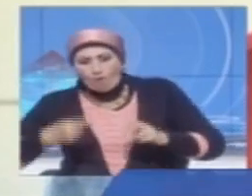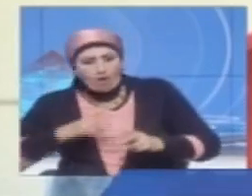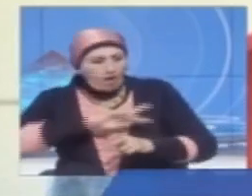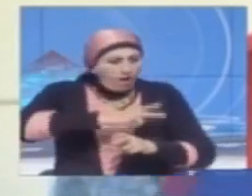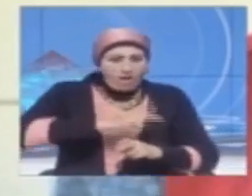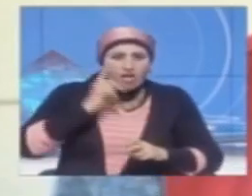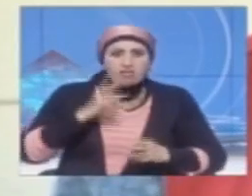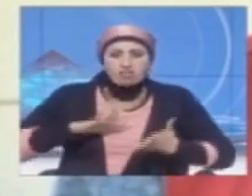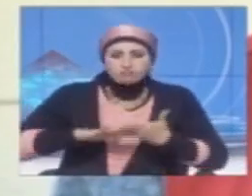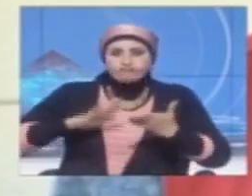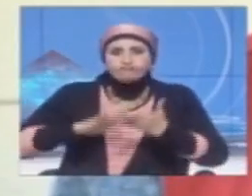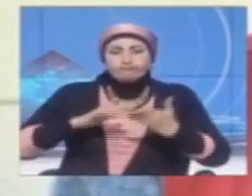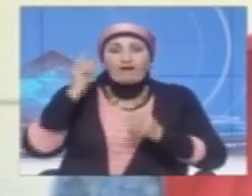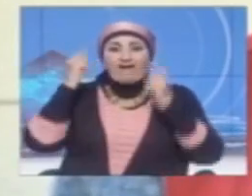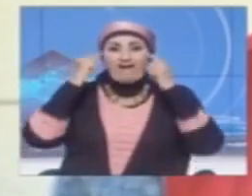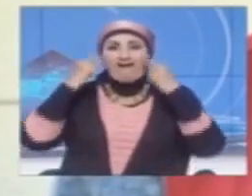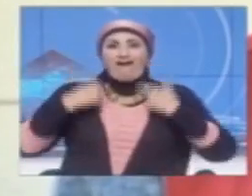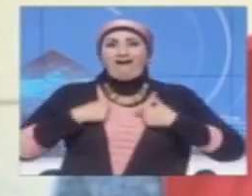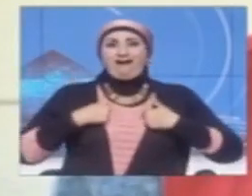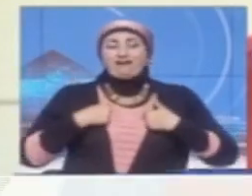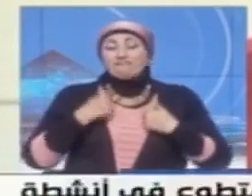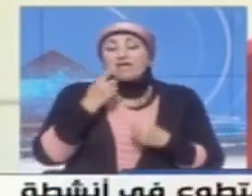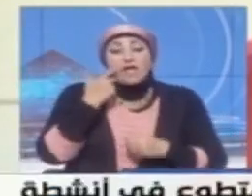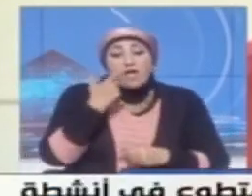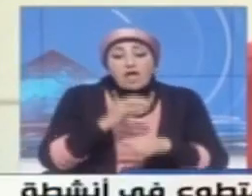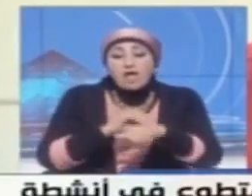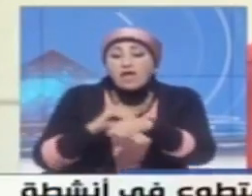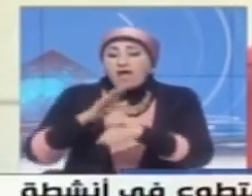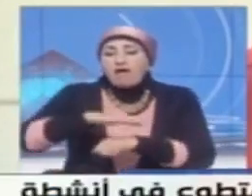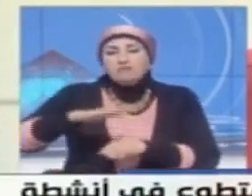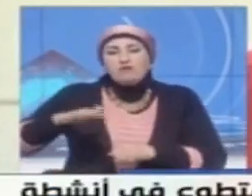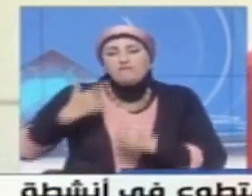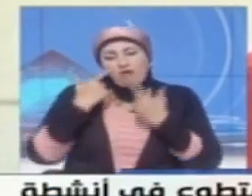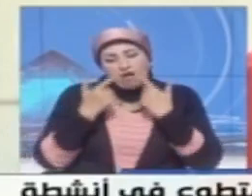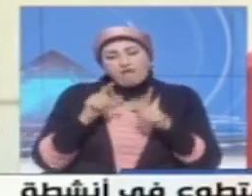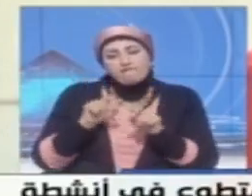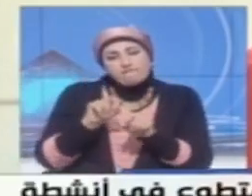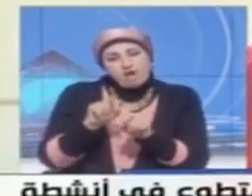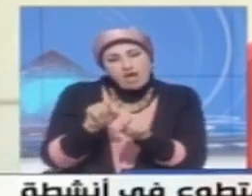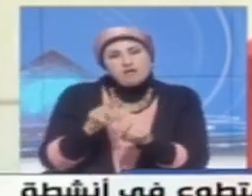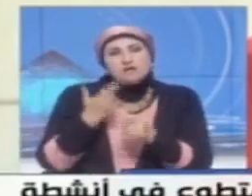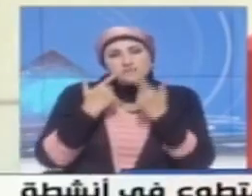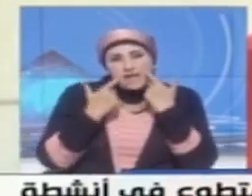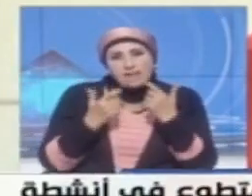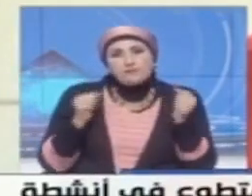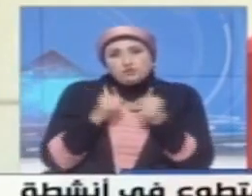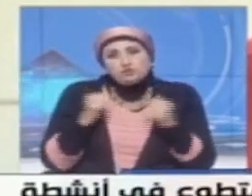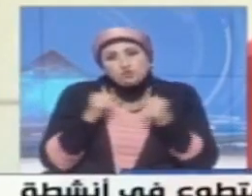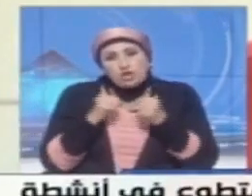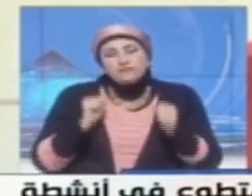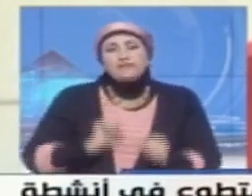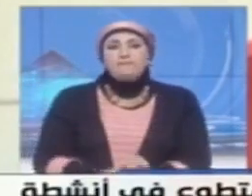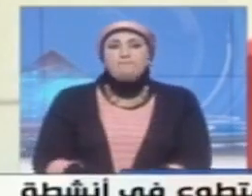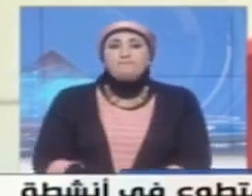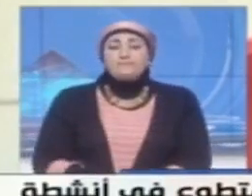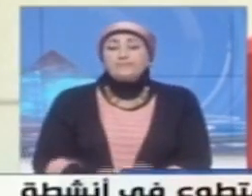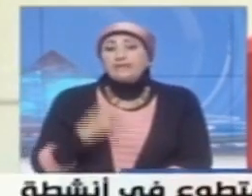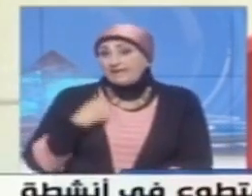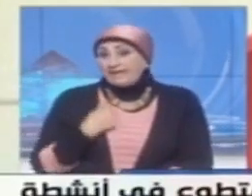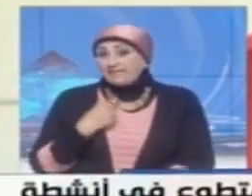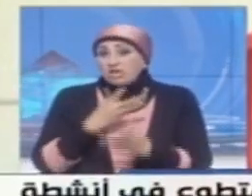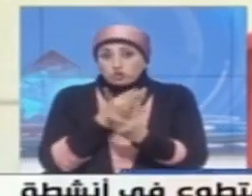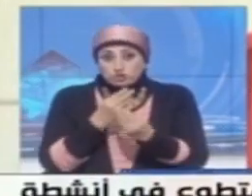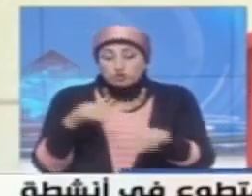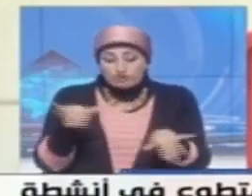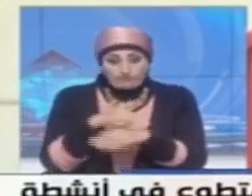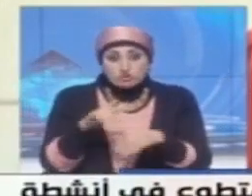برضو ندي إسعافات أولية توعية للأطفال عن الفيروسات اللي ابتدت تظهر في الشتاء. بنقوم بكذا حملات توعية في الشارع